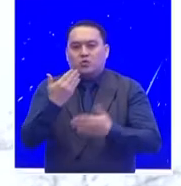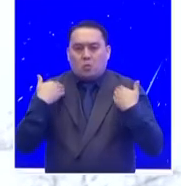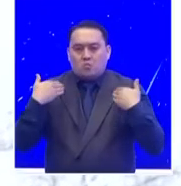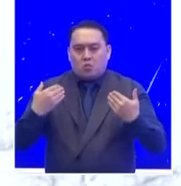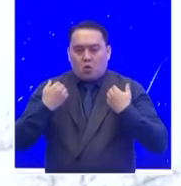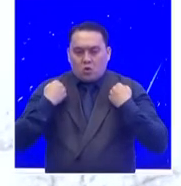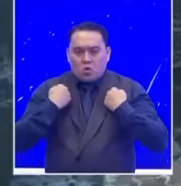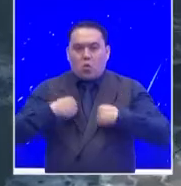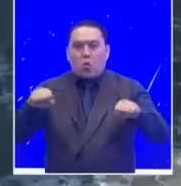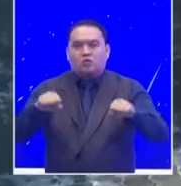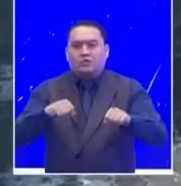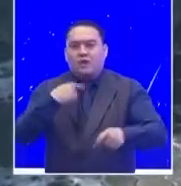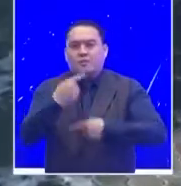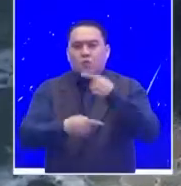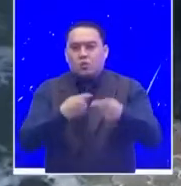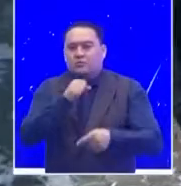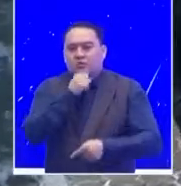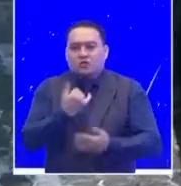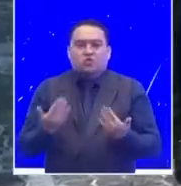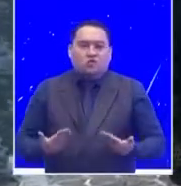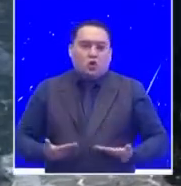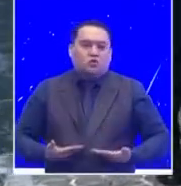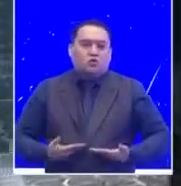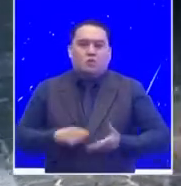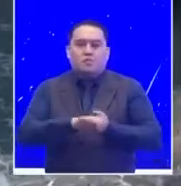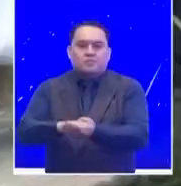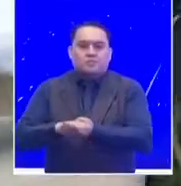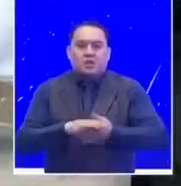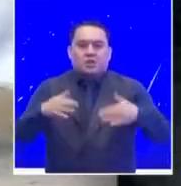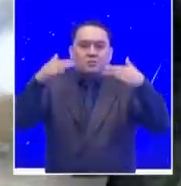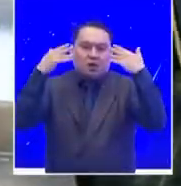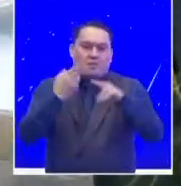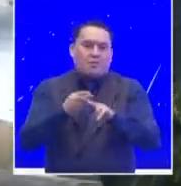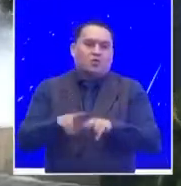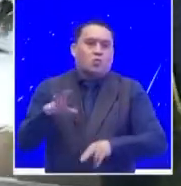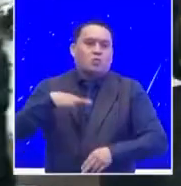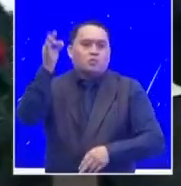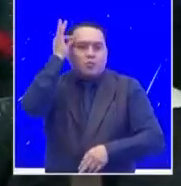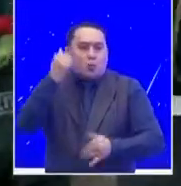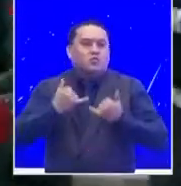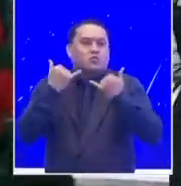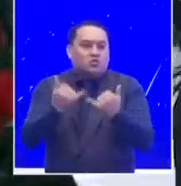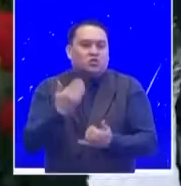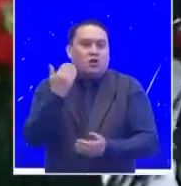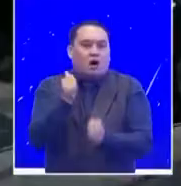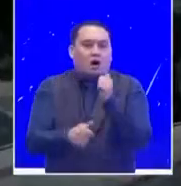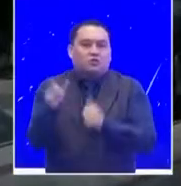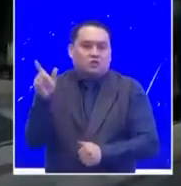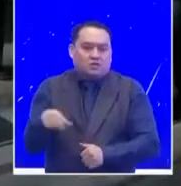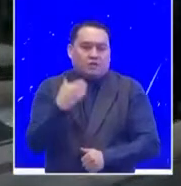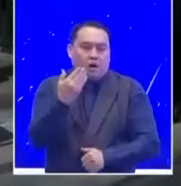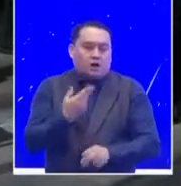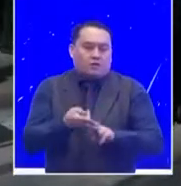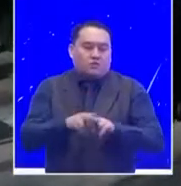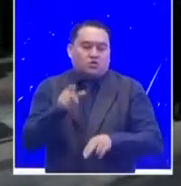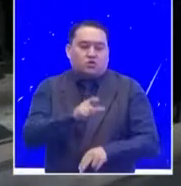мужеству отцов, дедов и прадедов, сейчас мы живем под мирным голубым небом. А потому необходимо помнить и чтить память каждого фронтовика и